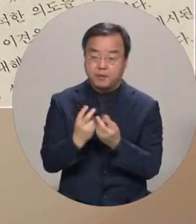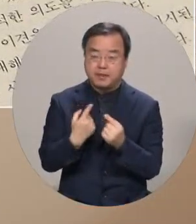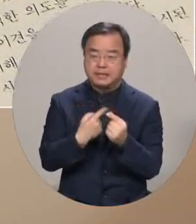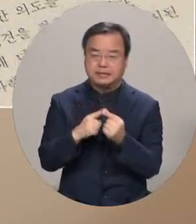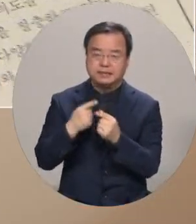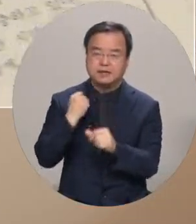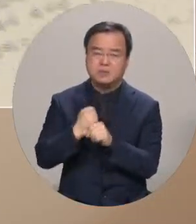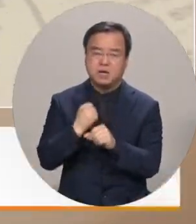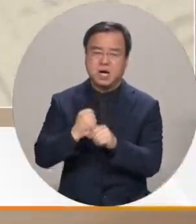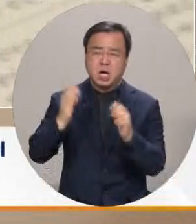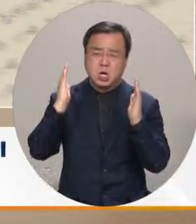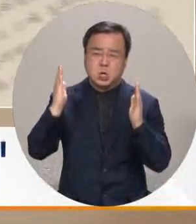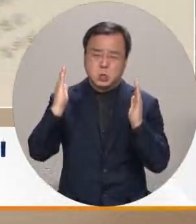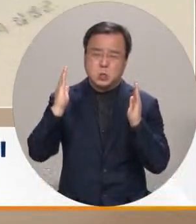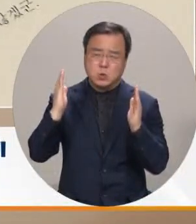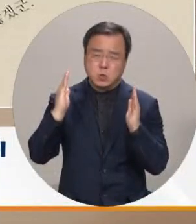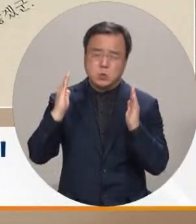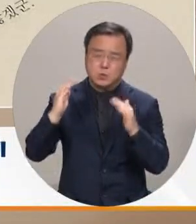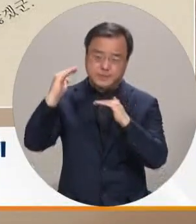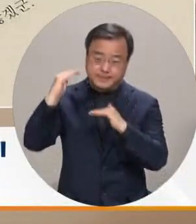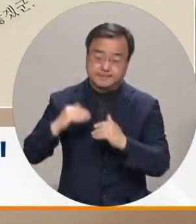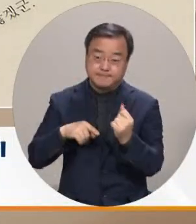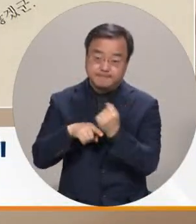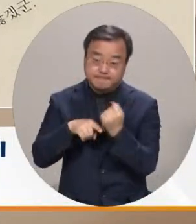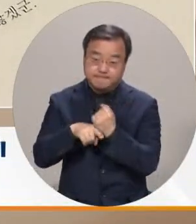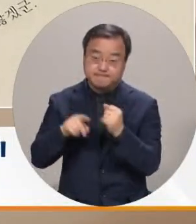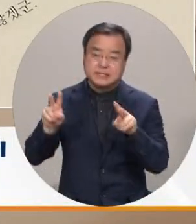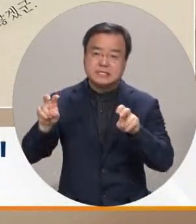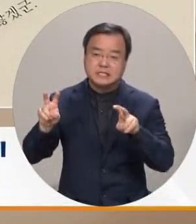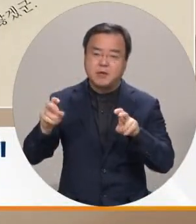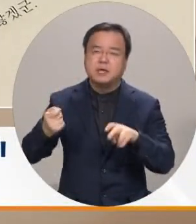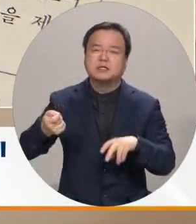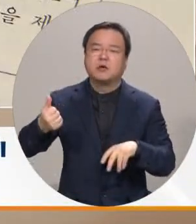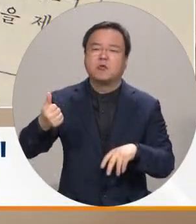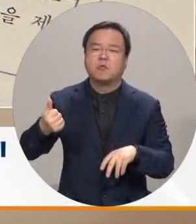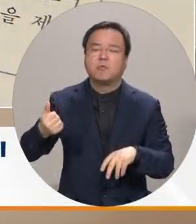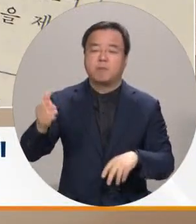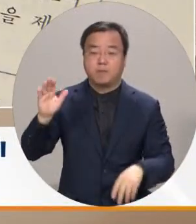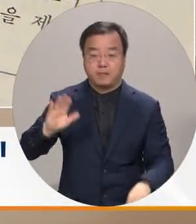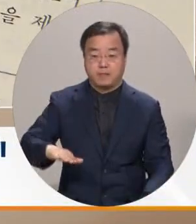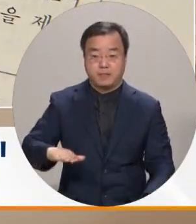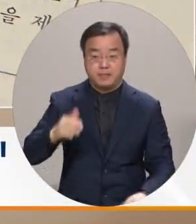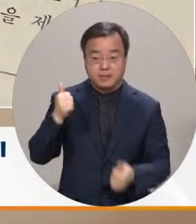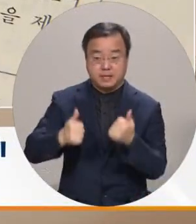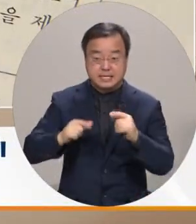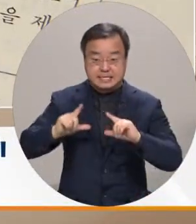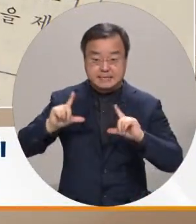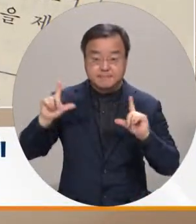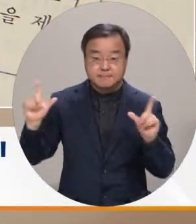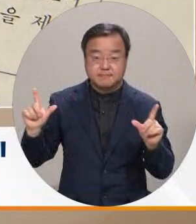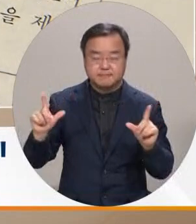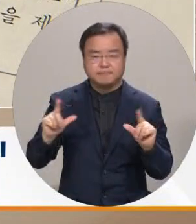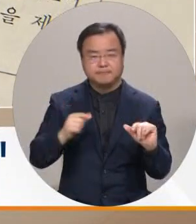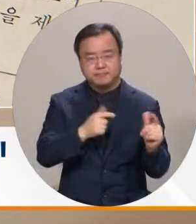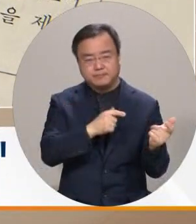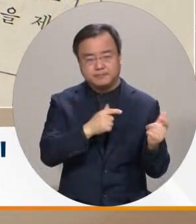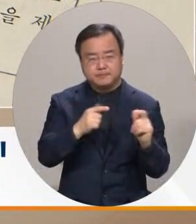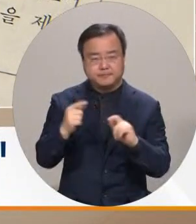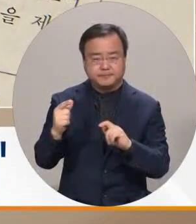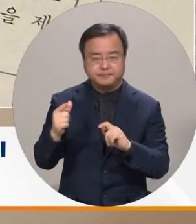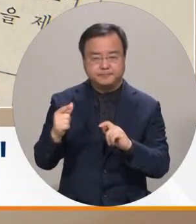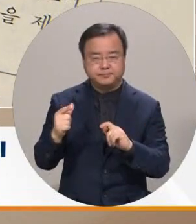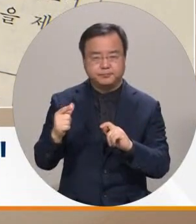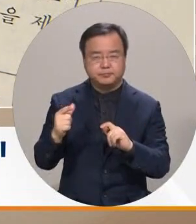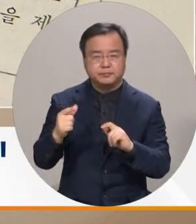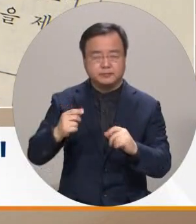공부해야 해하는 그런 개념의 양은 많지는 않습니다 다만 수험 그 시험 당일날 다양한 제재를 만나게 될